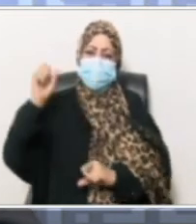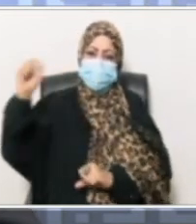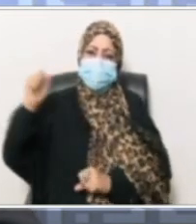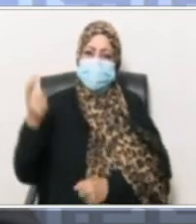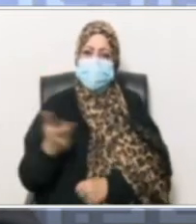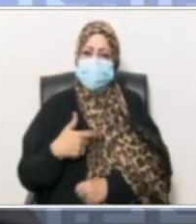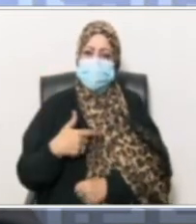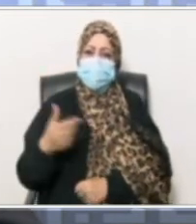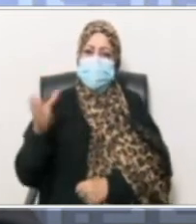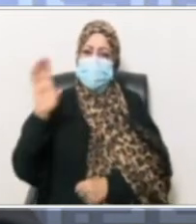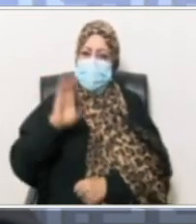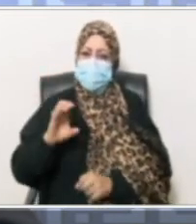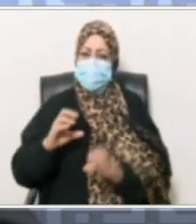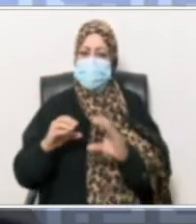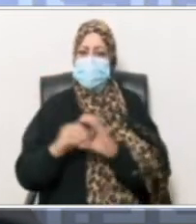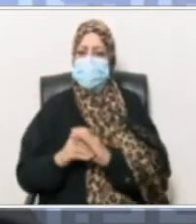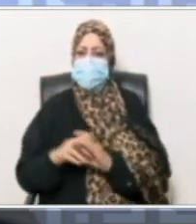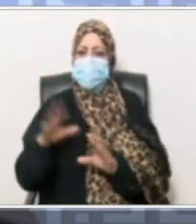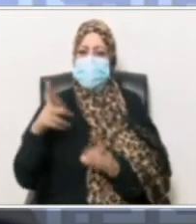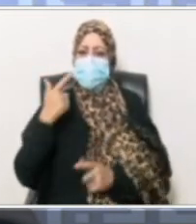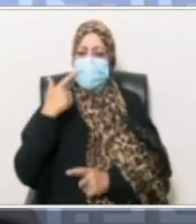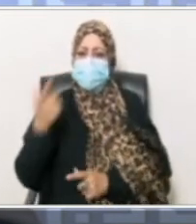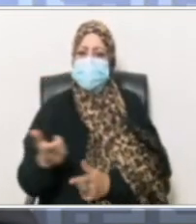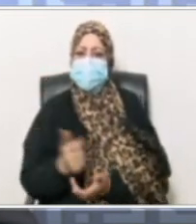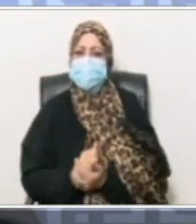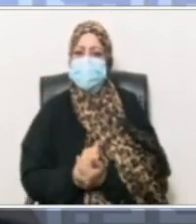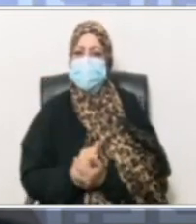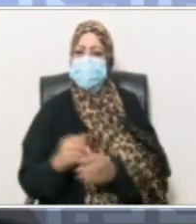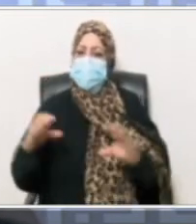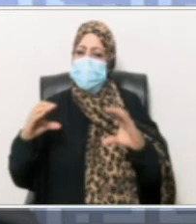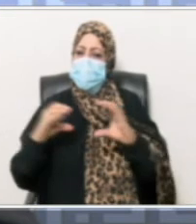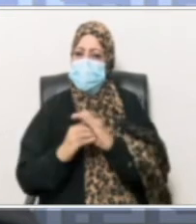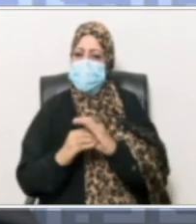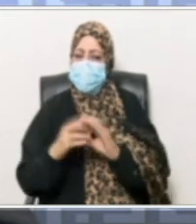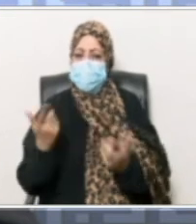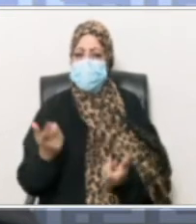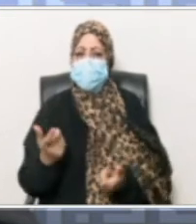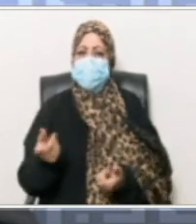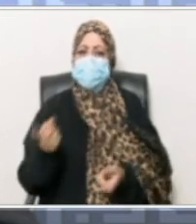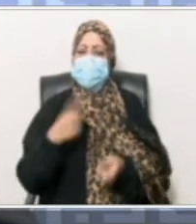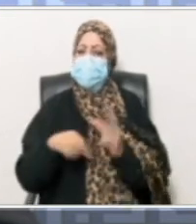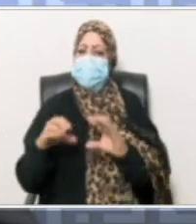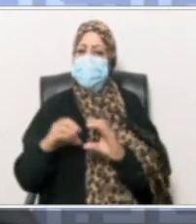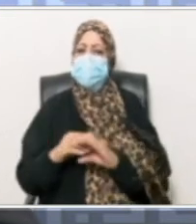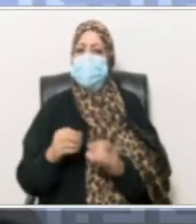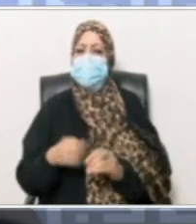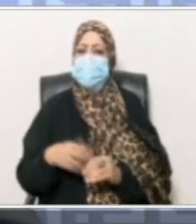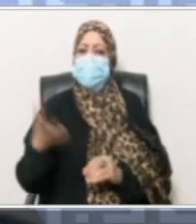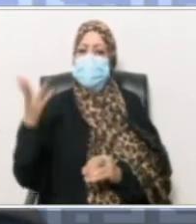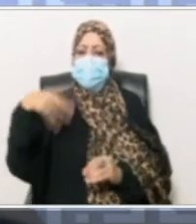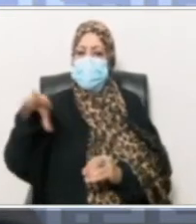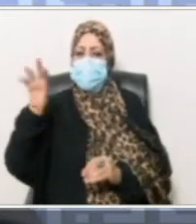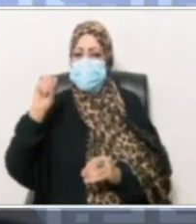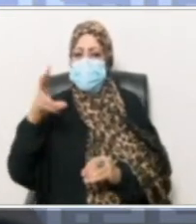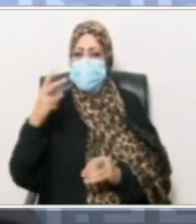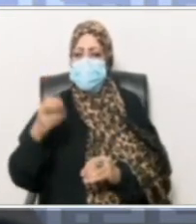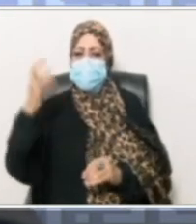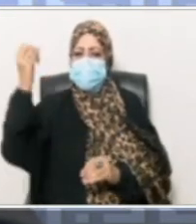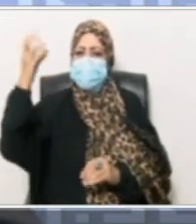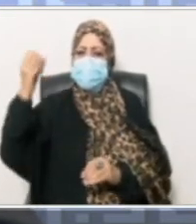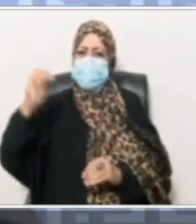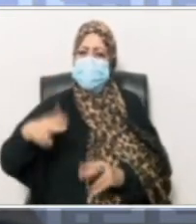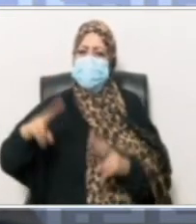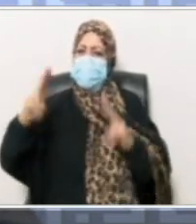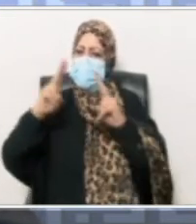ومن الكفرة، بنغازي مجاهدون من الجغبوب، بنغازي من أقصى البيضة والدرنة والمرج،